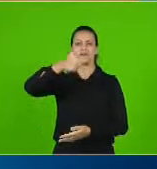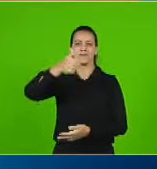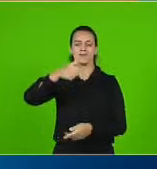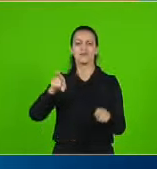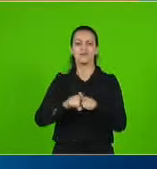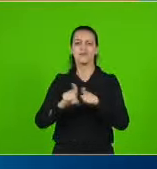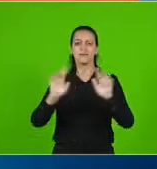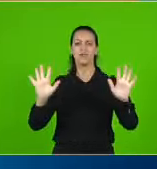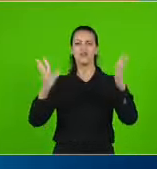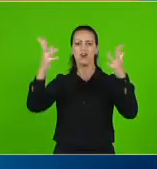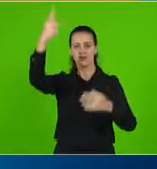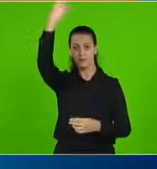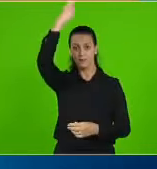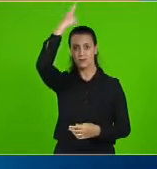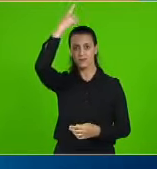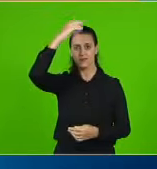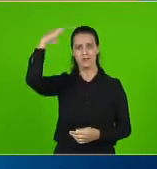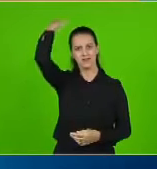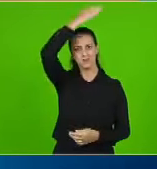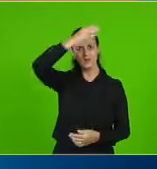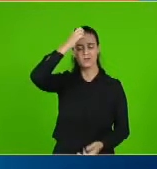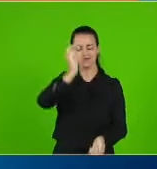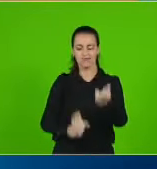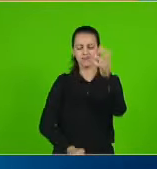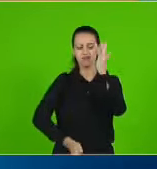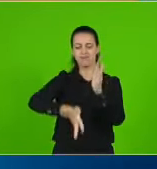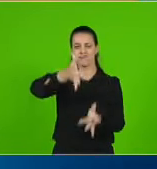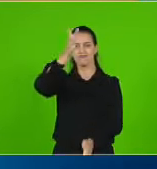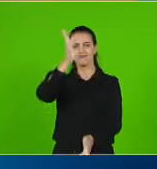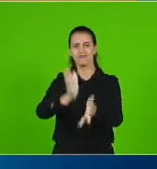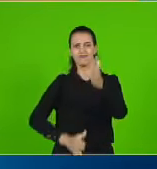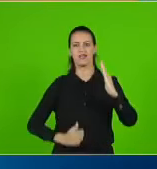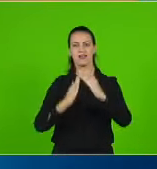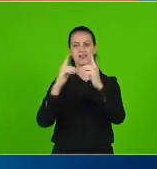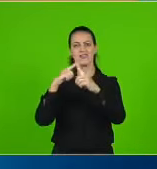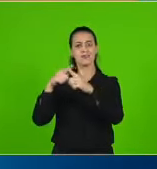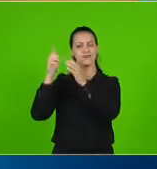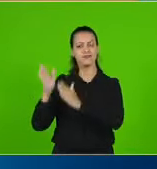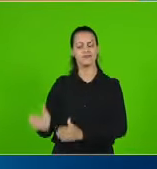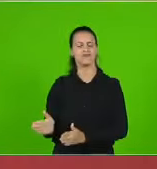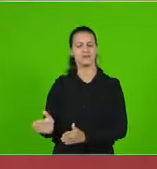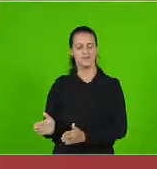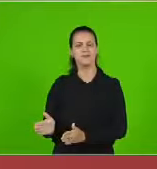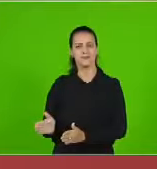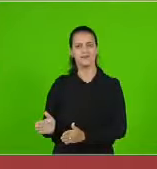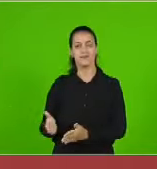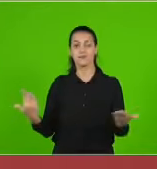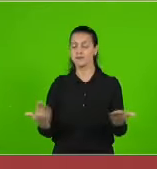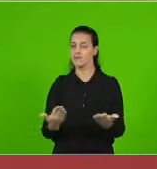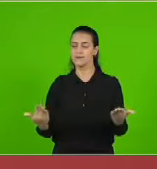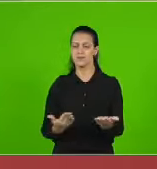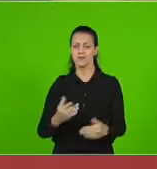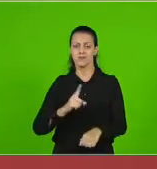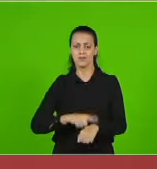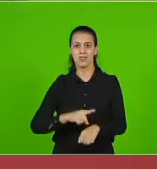воскресший. Праздник Пятидесятницы. Дух Святой был излит на церковь.